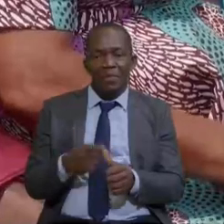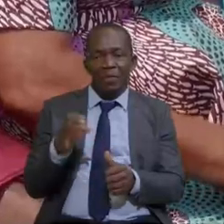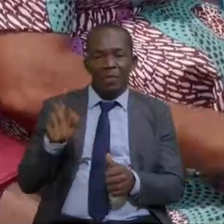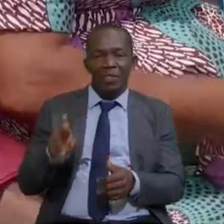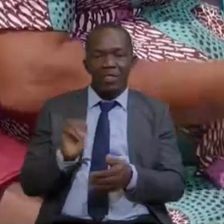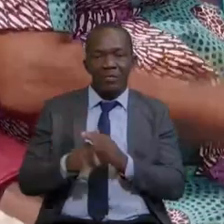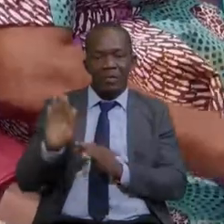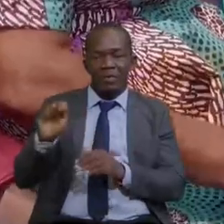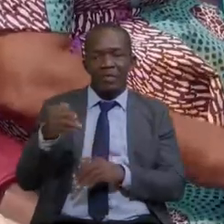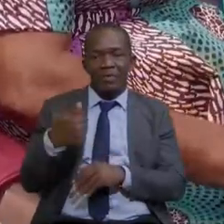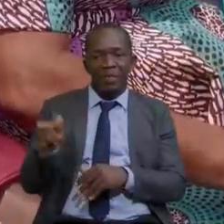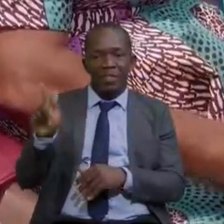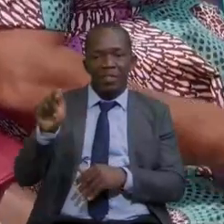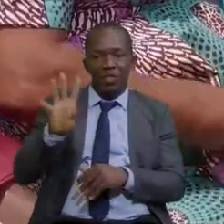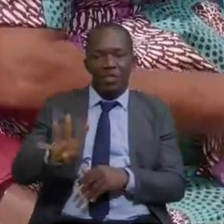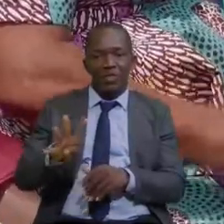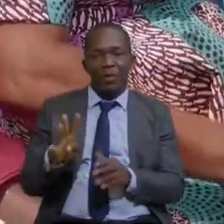Corinthiens 15, 24.